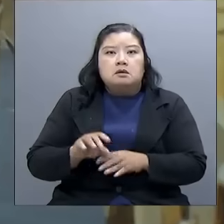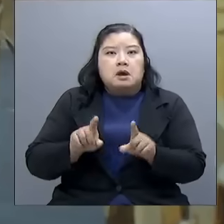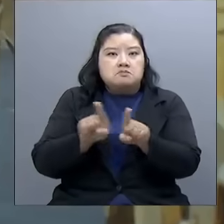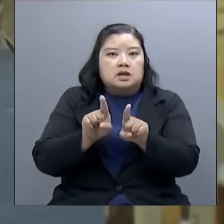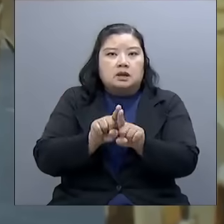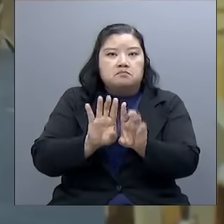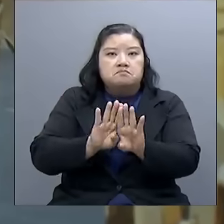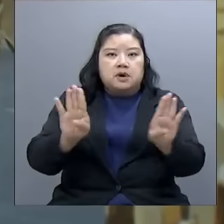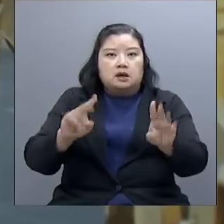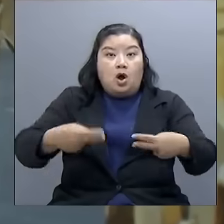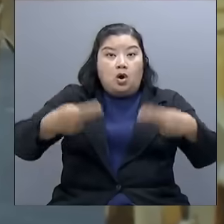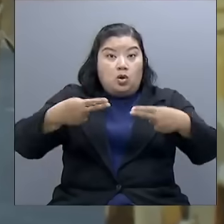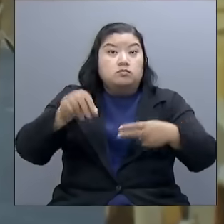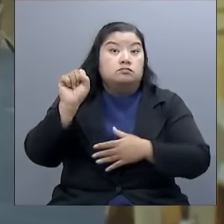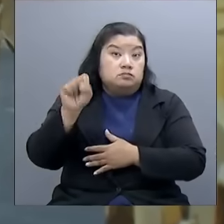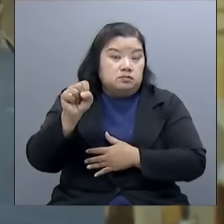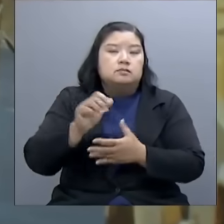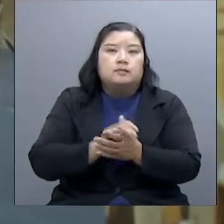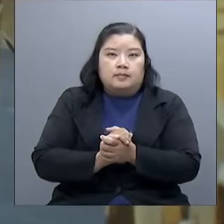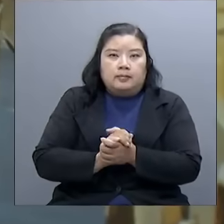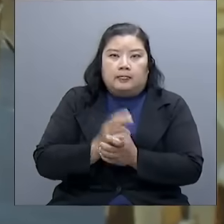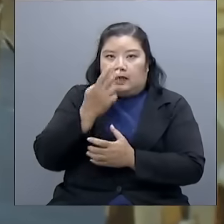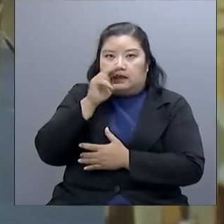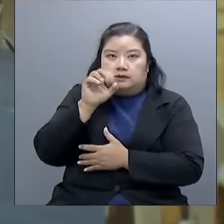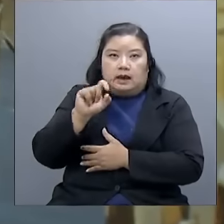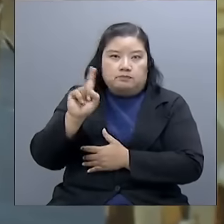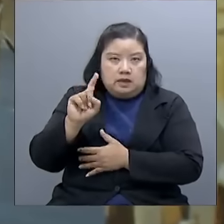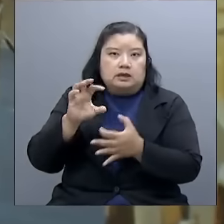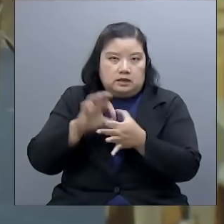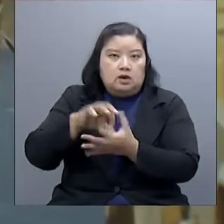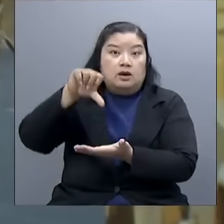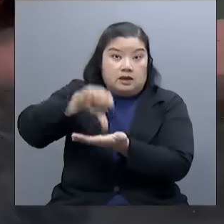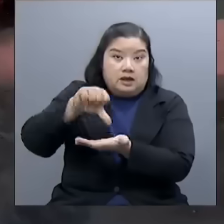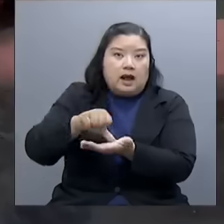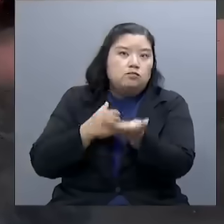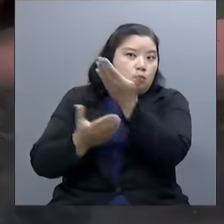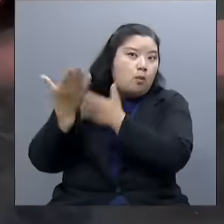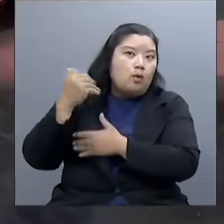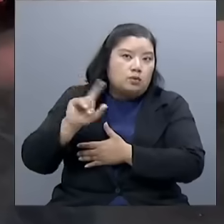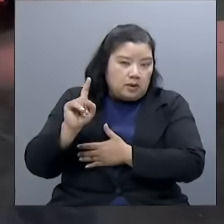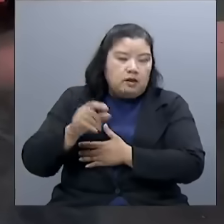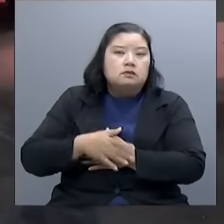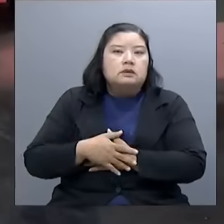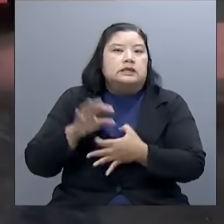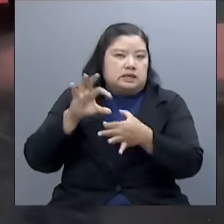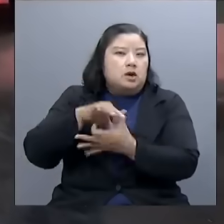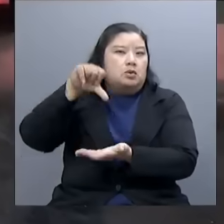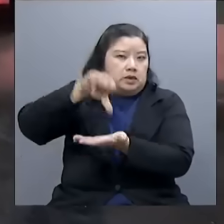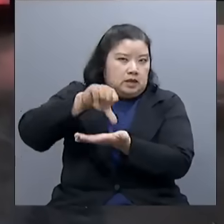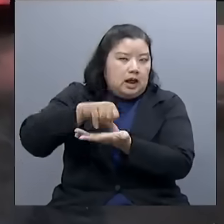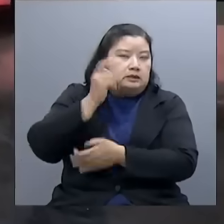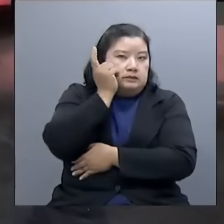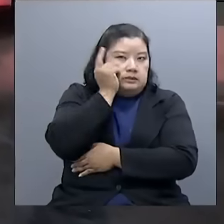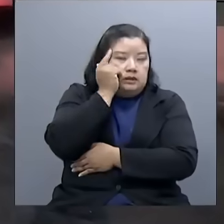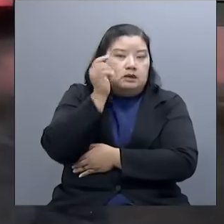ปล่าคะ หลายคนมองว่าถ้าไปประเมินจากท่าทีแล้วก็การเคลื่อนไหวของอิหร่านในอดีตนะคะคาดว่าอิหร่านเองไม่น่าที่จะเลือกโจ